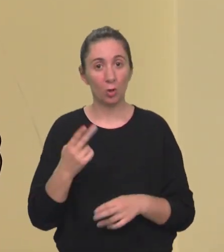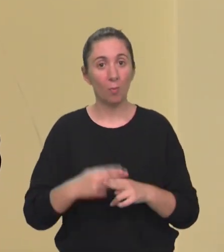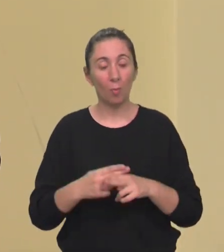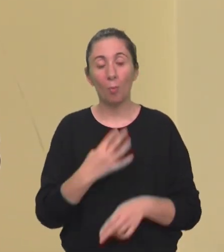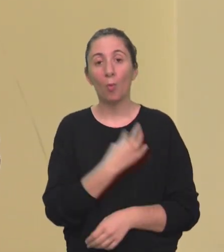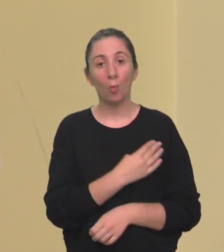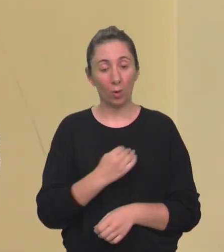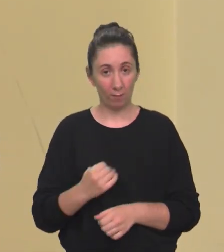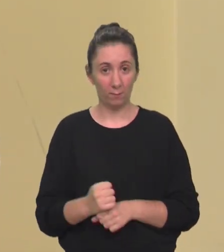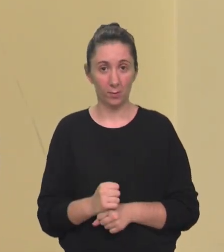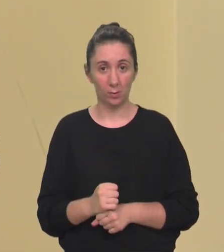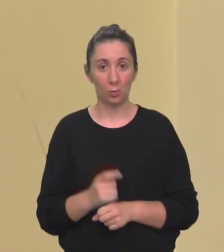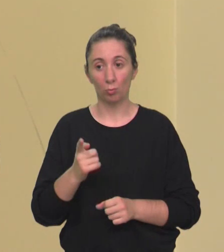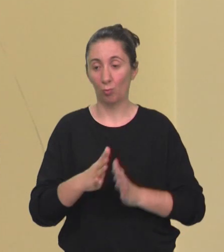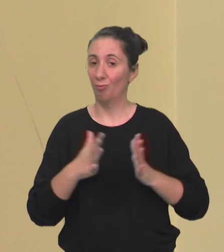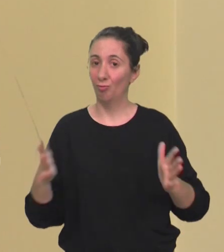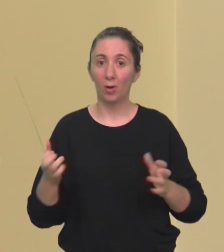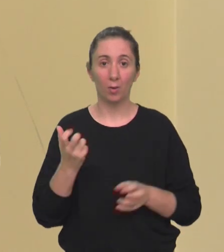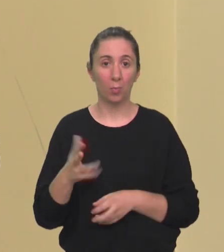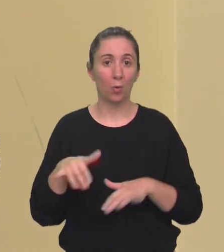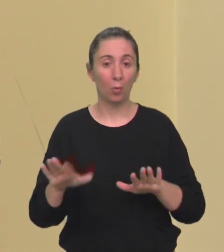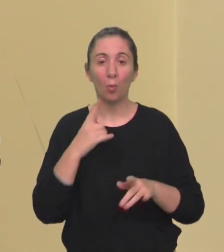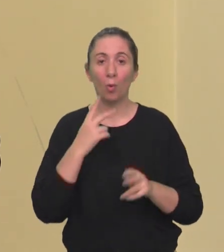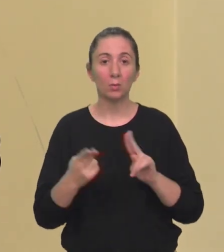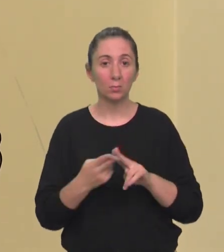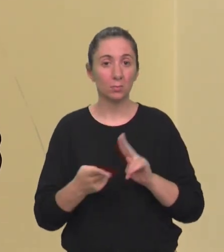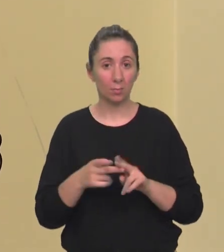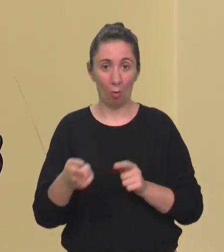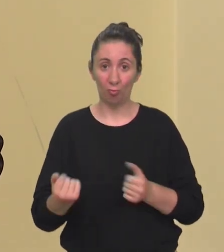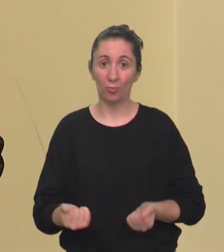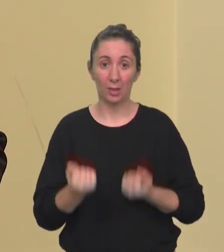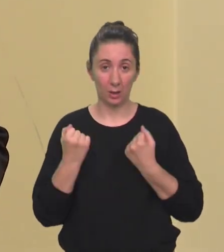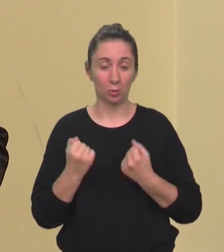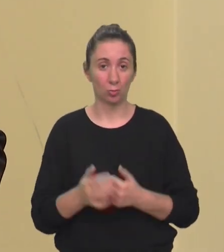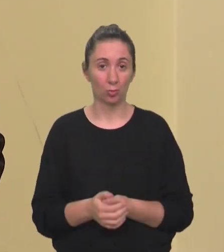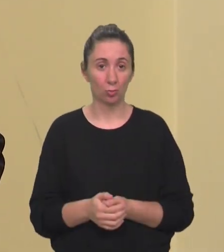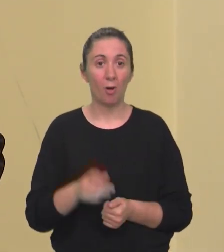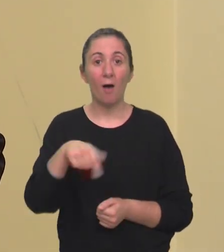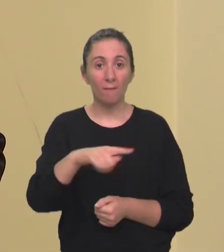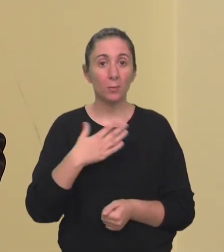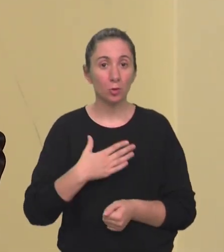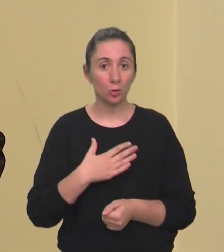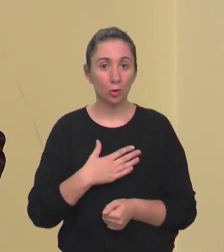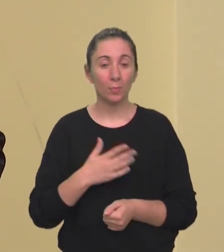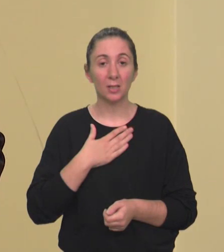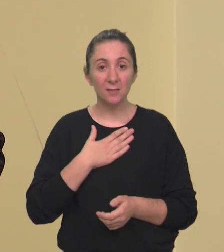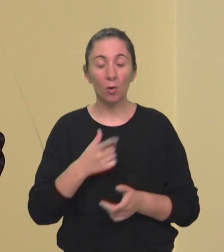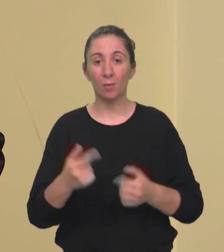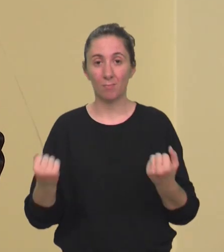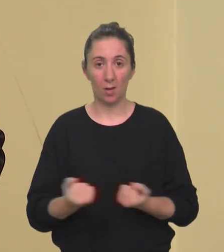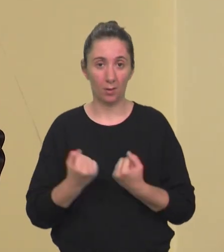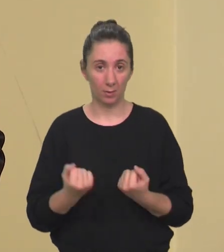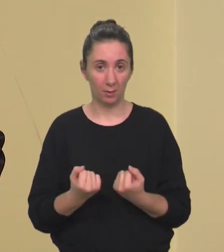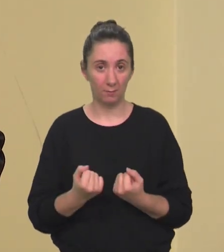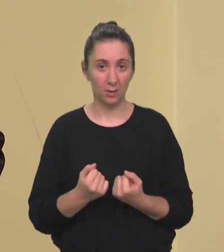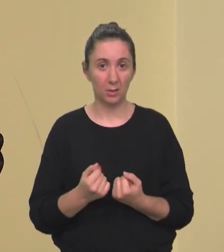oboljelih u Republici Hrvatskoj je veliki broj ljudi koji se susreću s ovim teškoćama, a vama želim doista da svojim